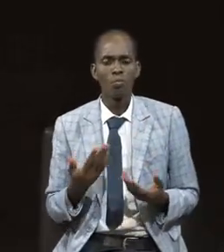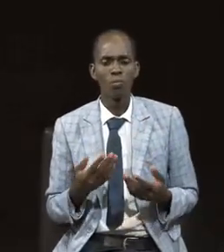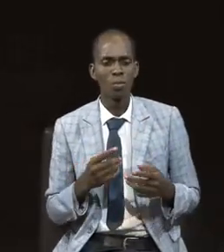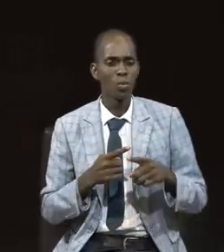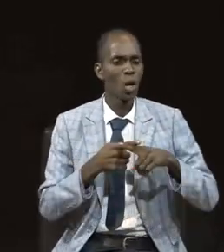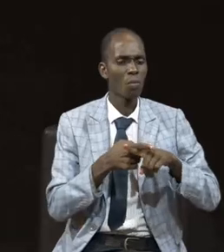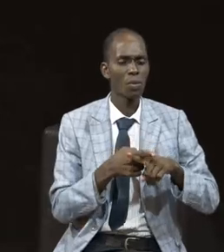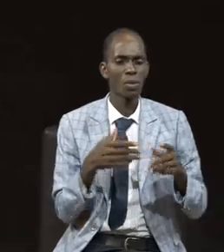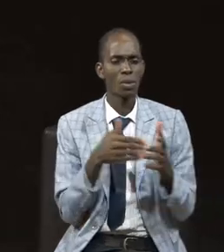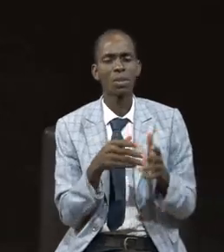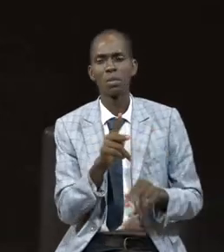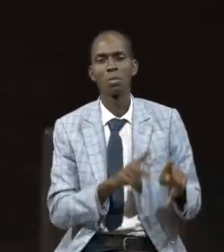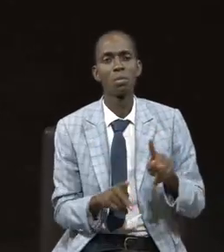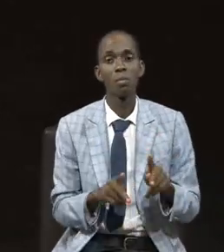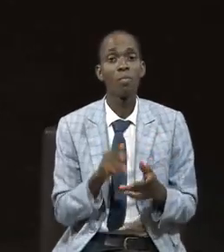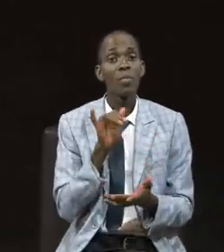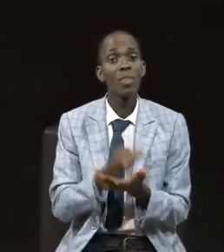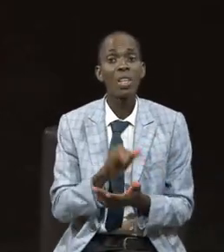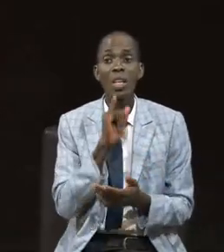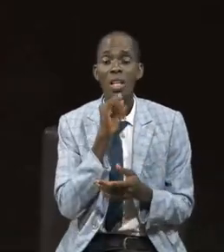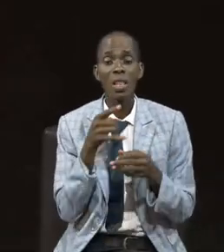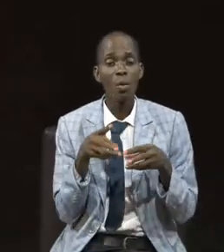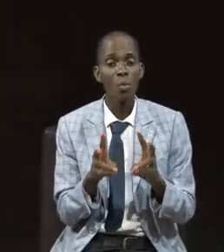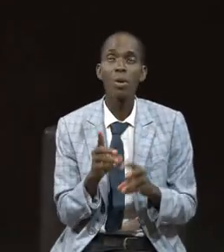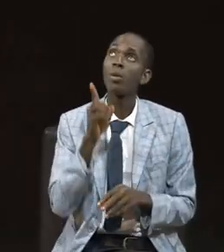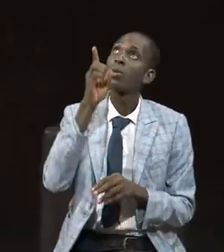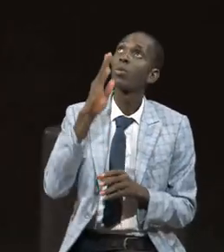pas de lutte. C'est ainsi que le